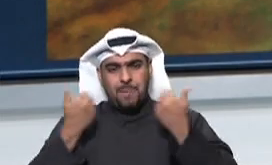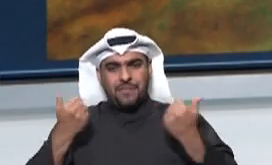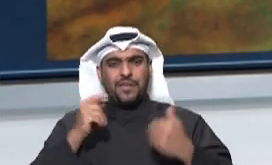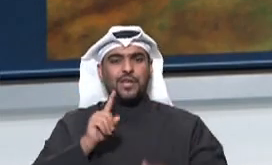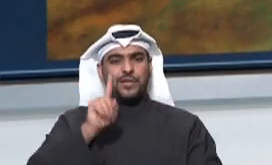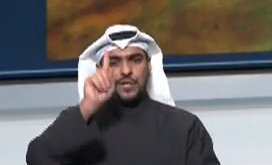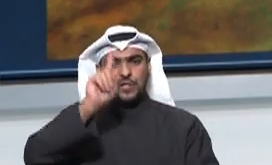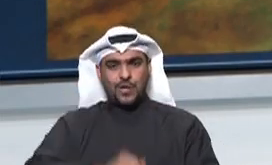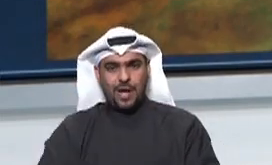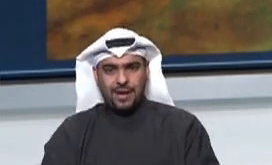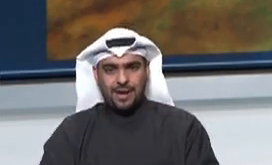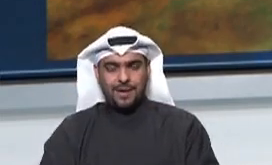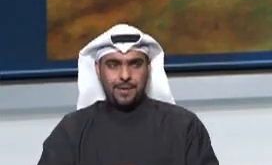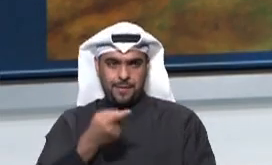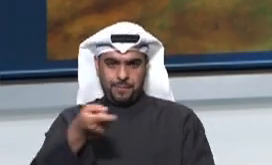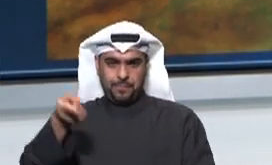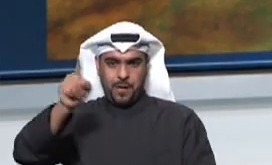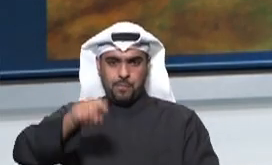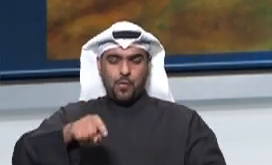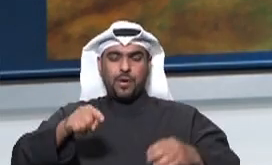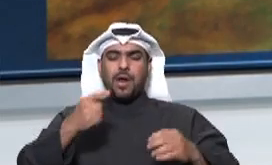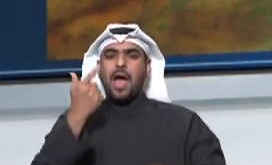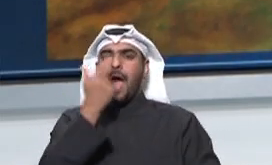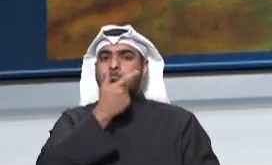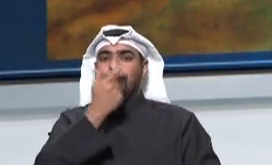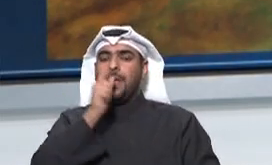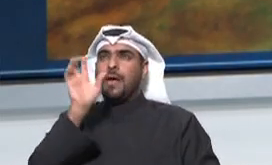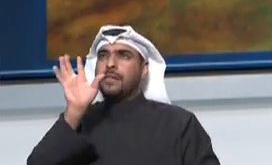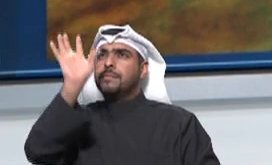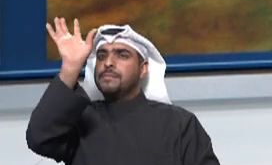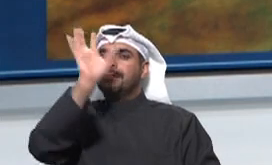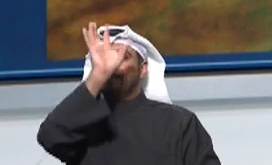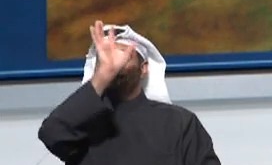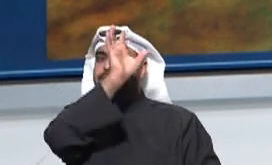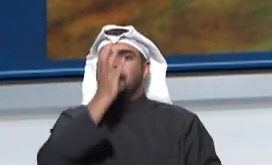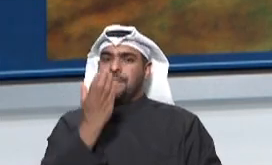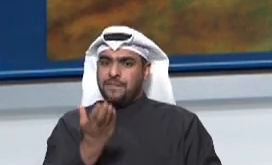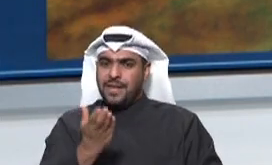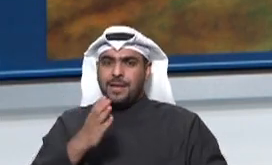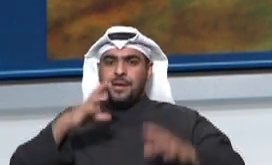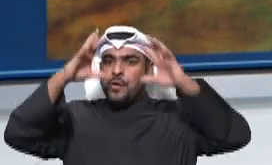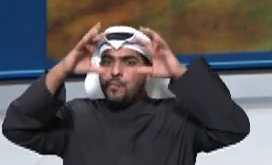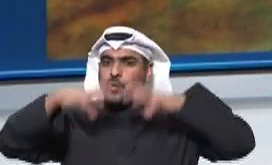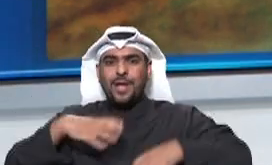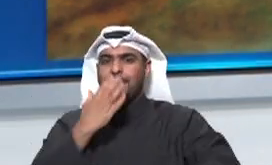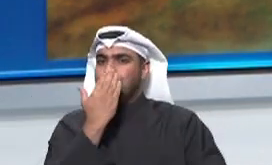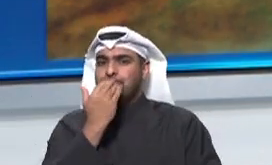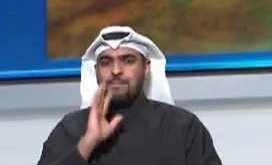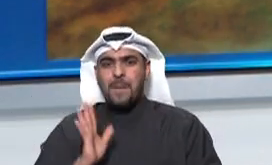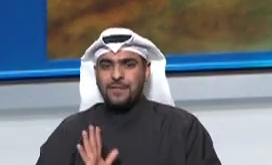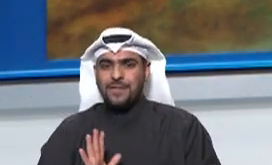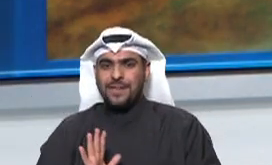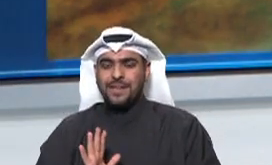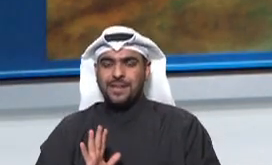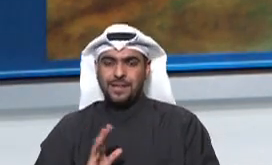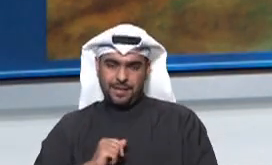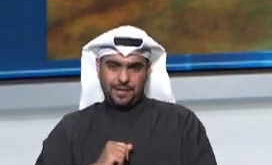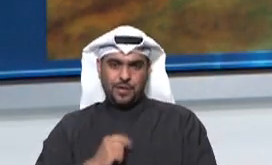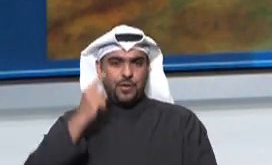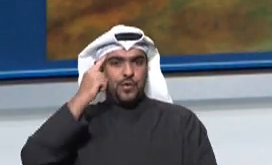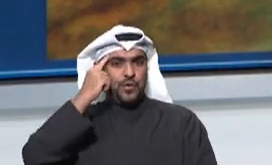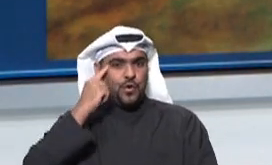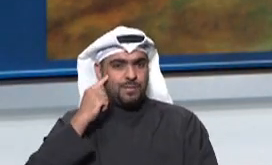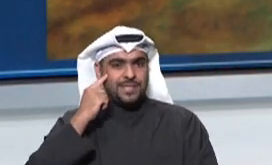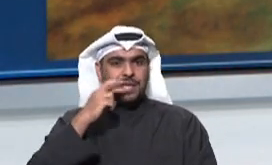سحب غير مطيرة، تتراجع الأمطار تدريجيا خلال الساعات القليلة المقبلة وحتى يوم الغد، وتعود مجددا في يومي السبت